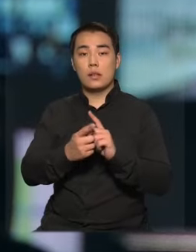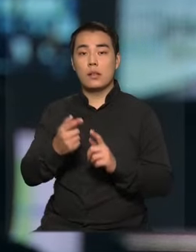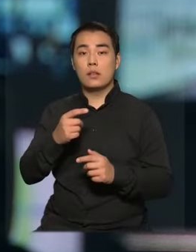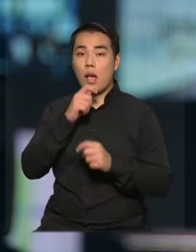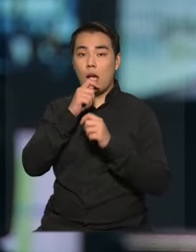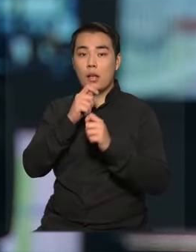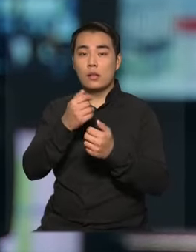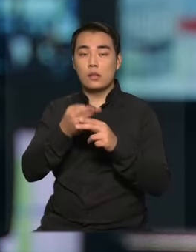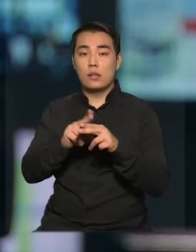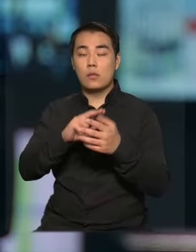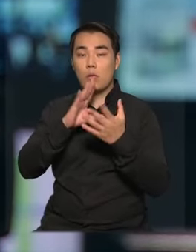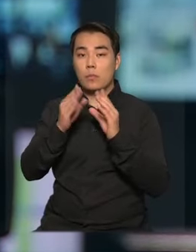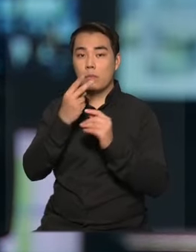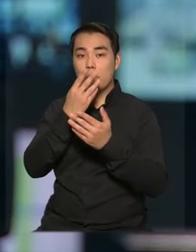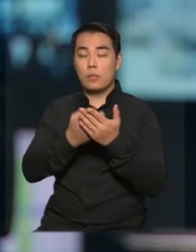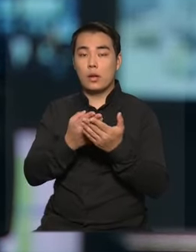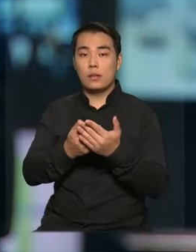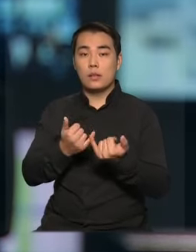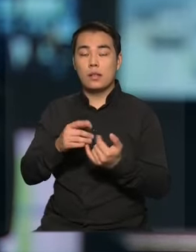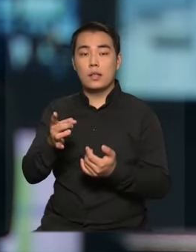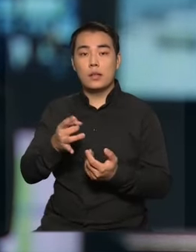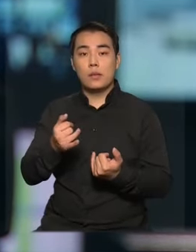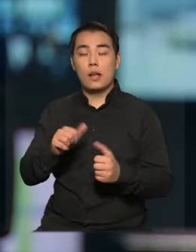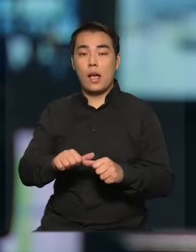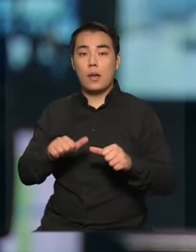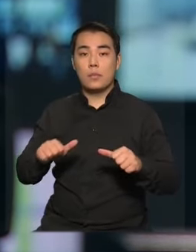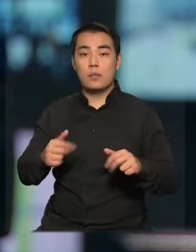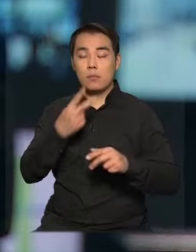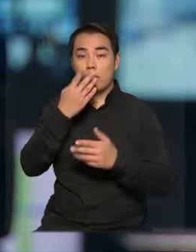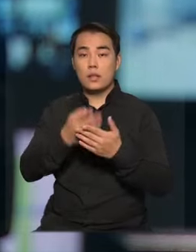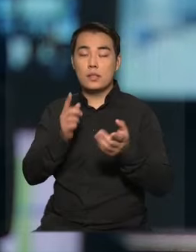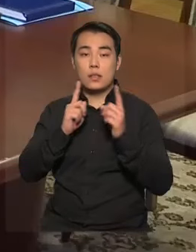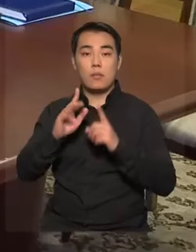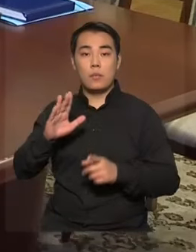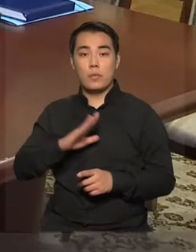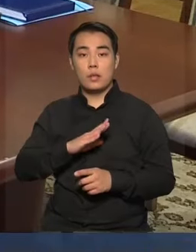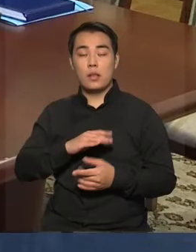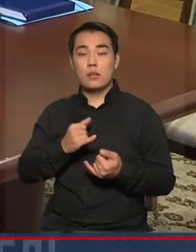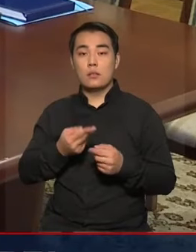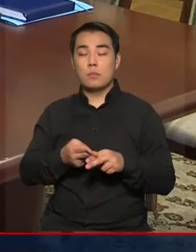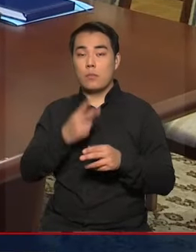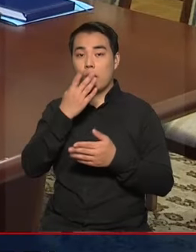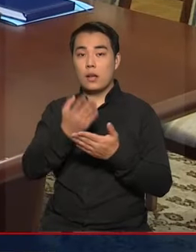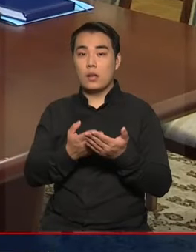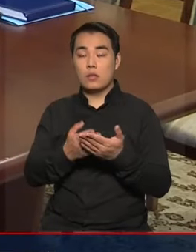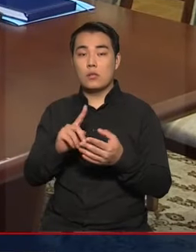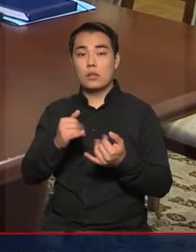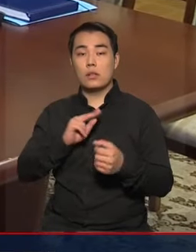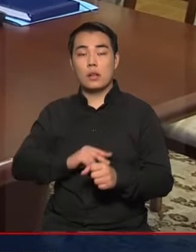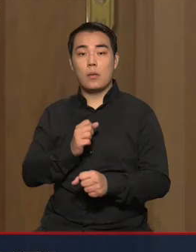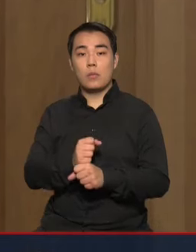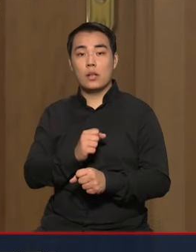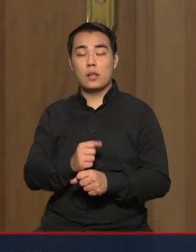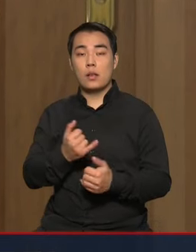наградалар геральдикасы мәселелері жөніндегі республикалық комиссияның кезекті отырысы өтті. Жиында мемлекеттік рәміздерді насихаттау